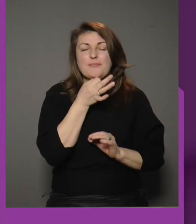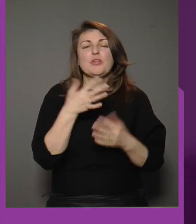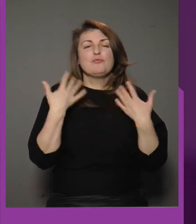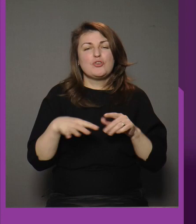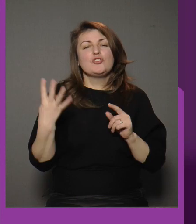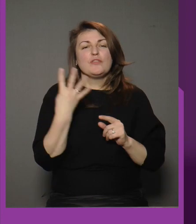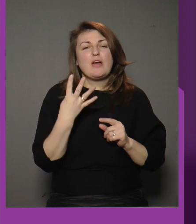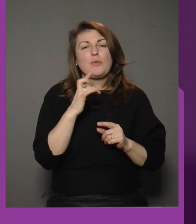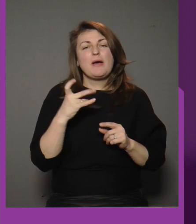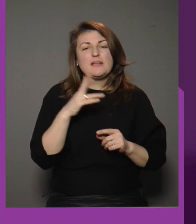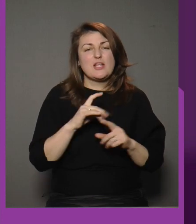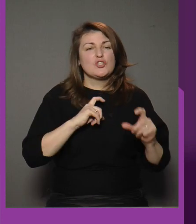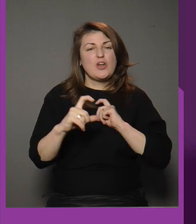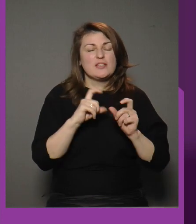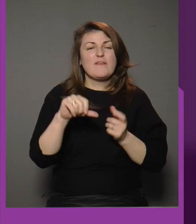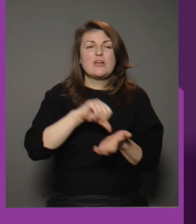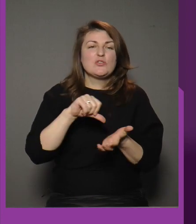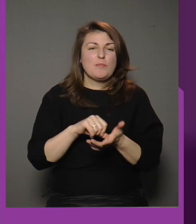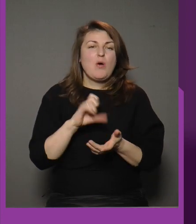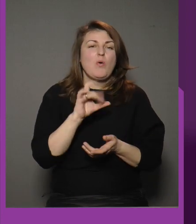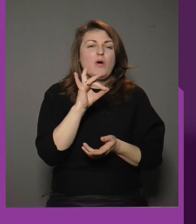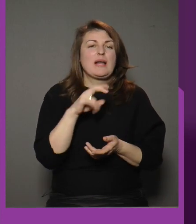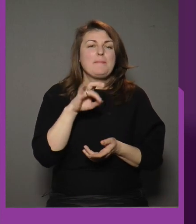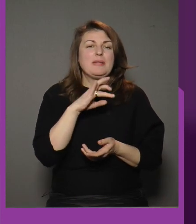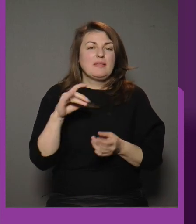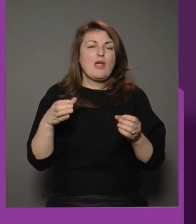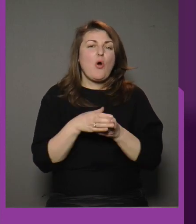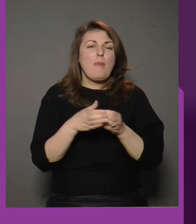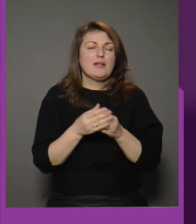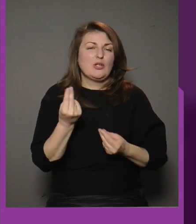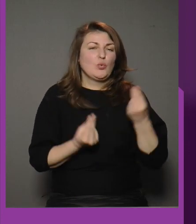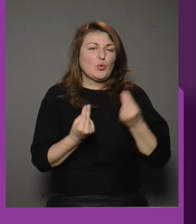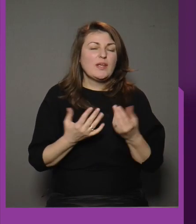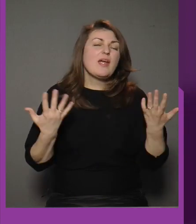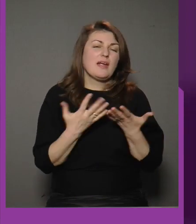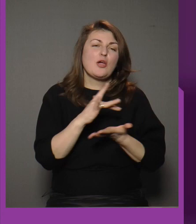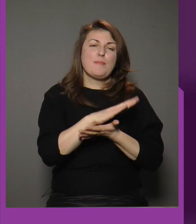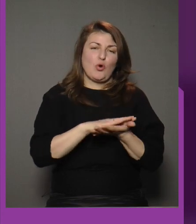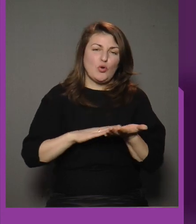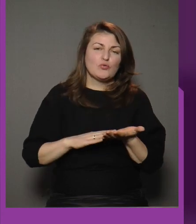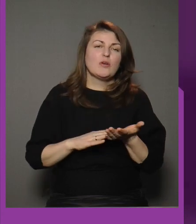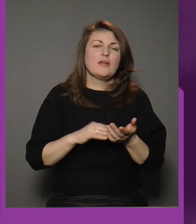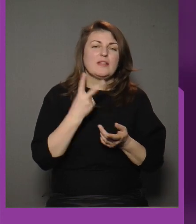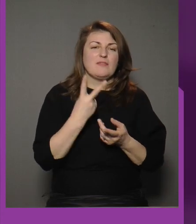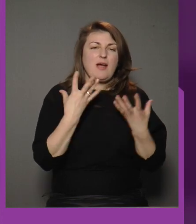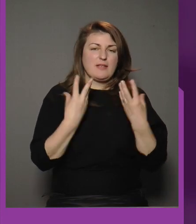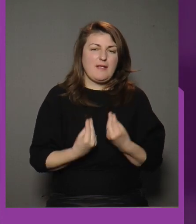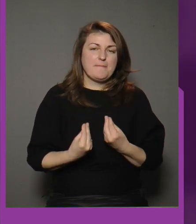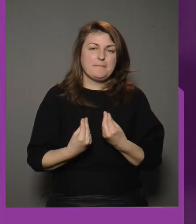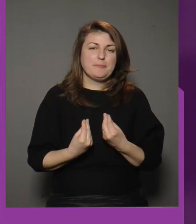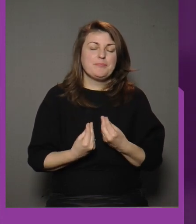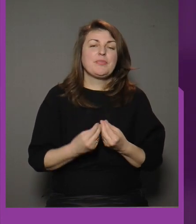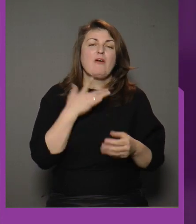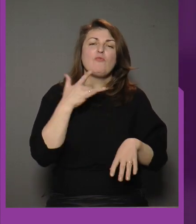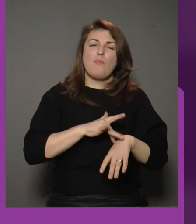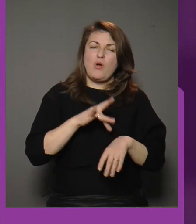4 березня шахісти виступають у ропідному командному турнірі, який продовжуватиметься 2 дні.